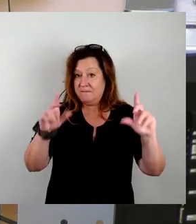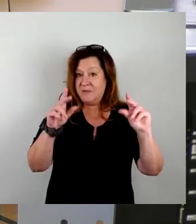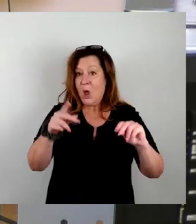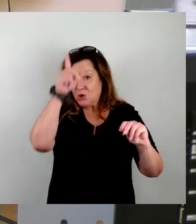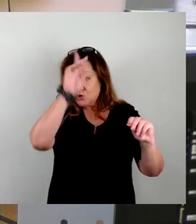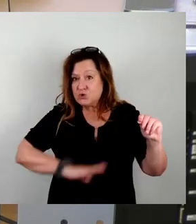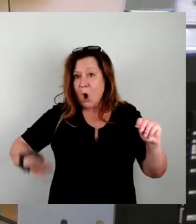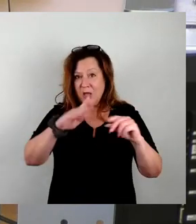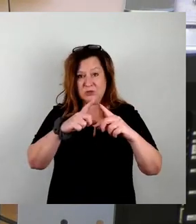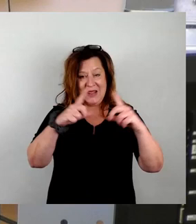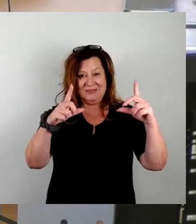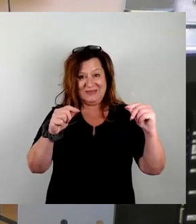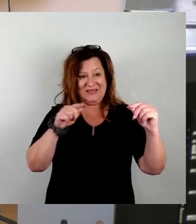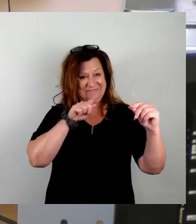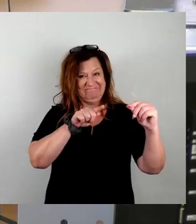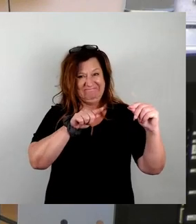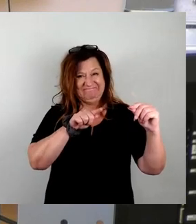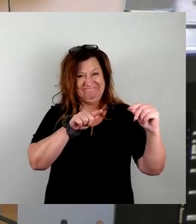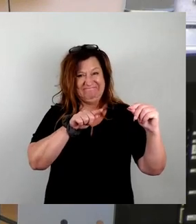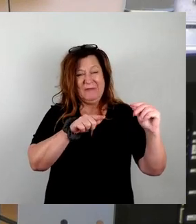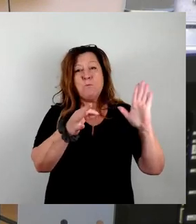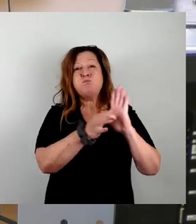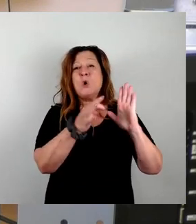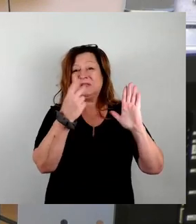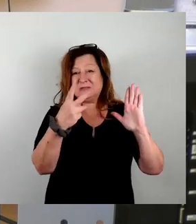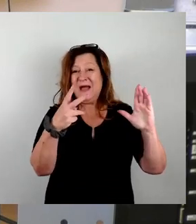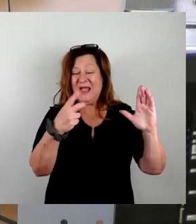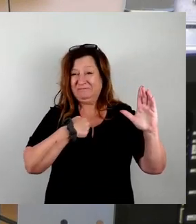darum geht es im zweiten Punkt, den wir auch noch eingebracht haben,